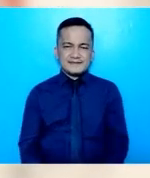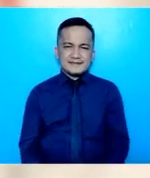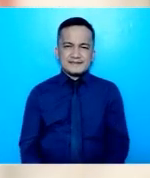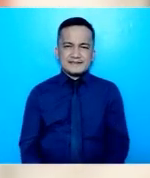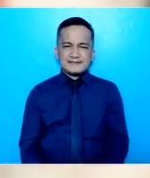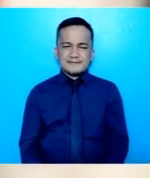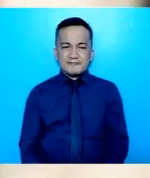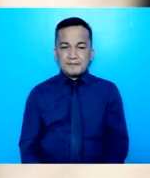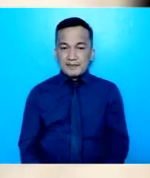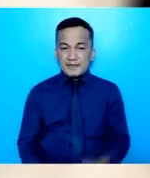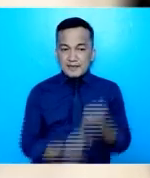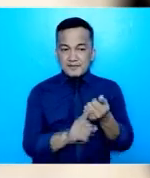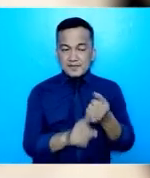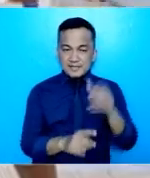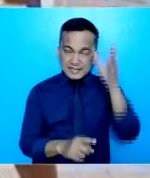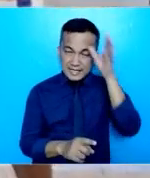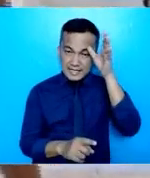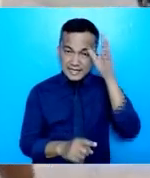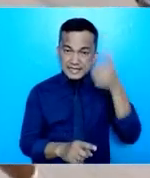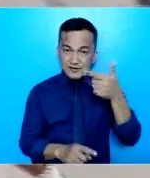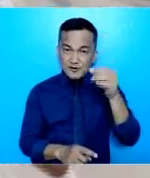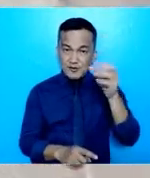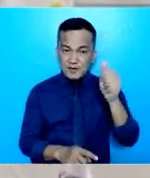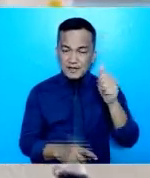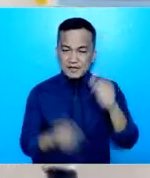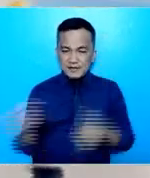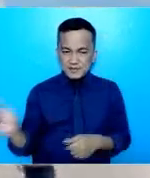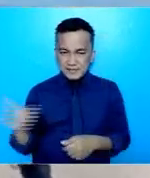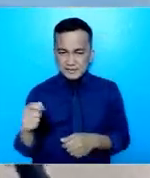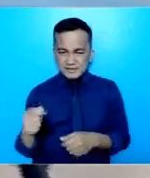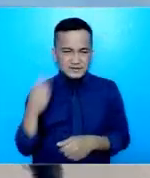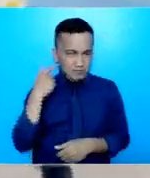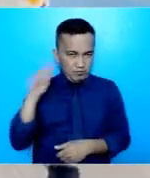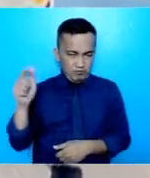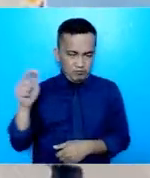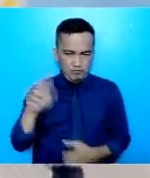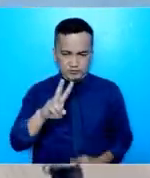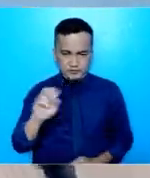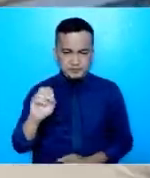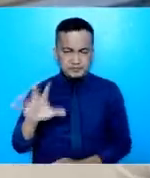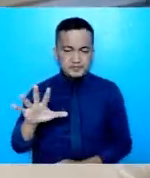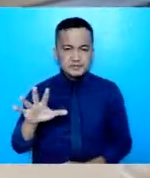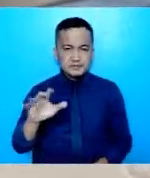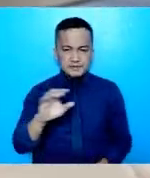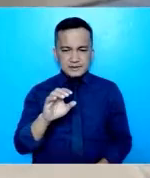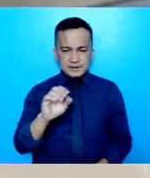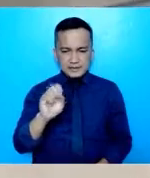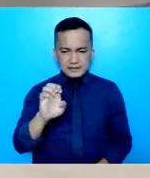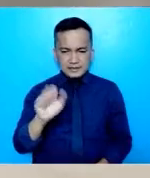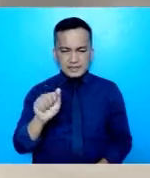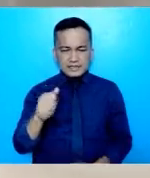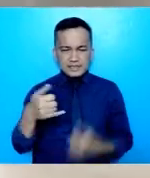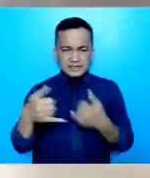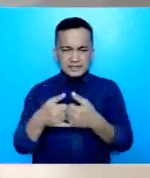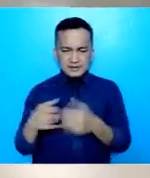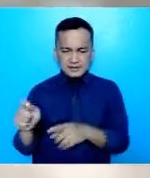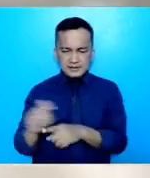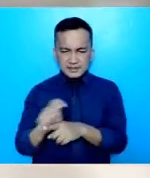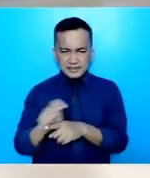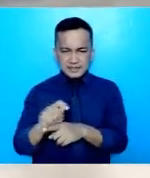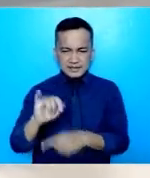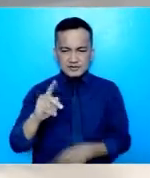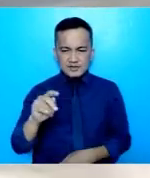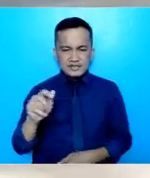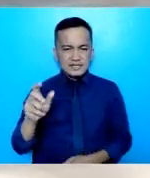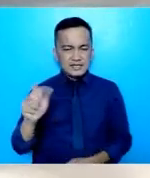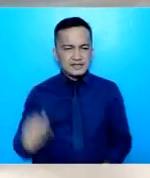Mismo ang Daddy Goma raw niya na fencing gold medalist noong 2005 SEA Games ang nag-train kay Juliana. I